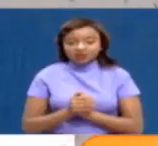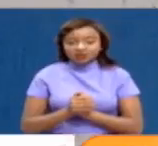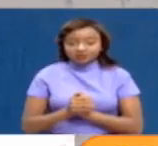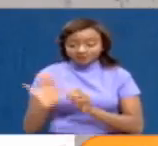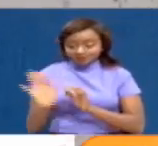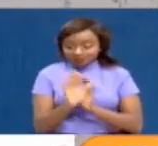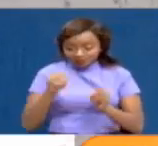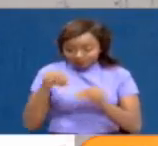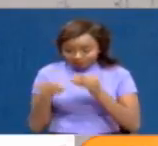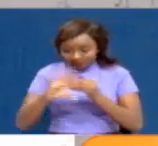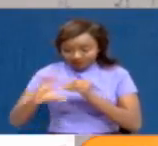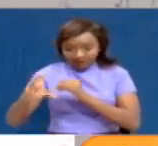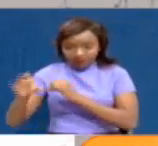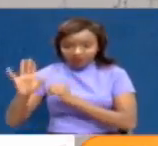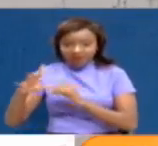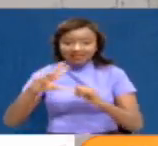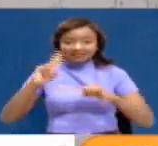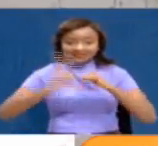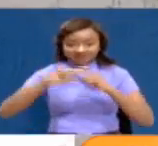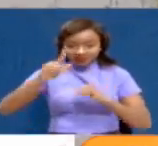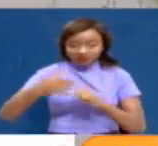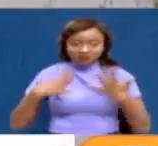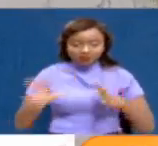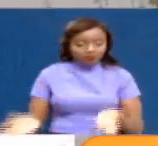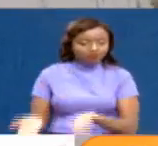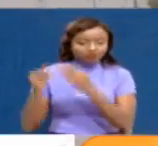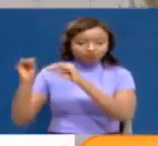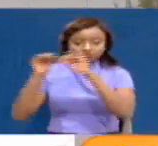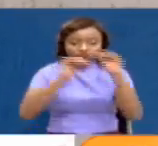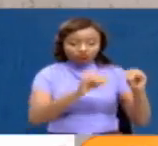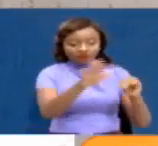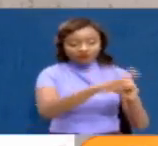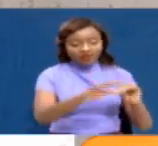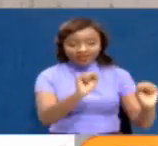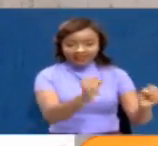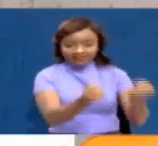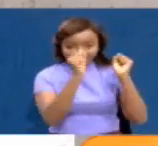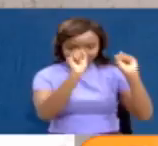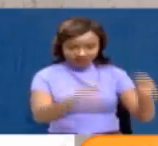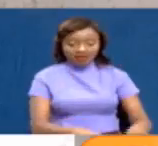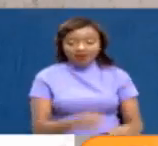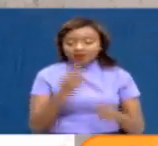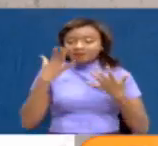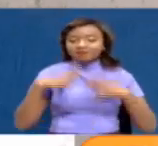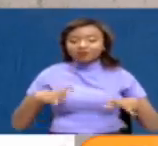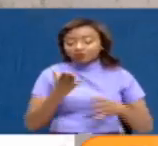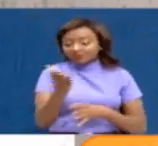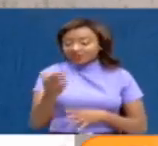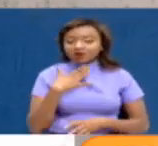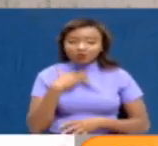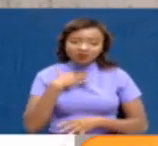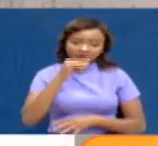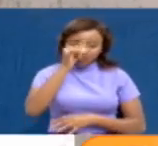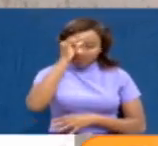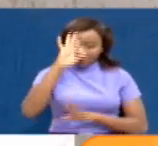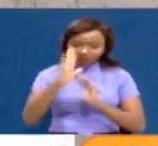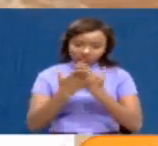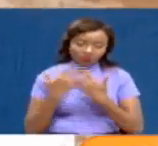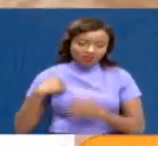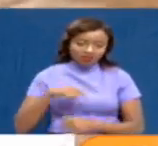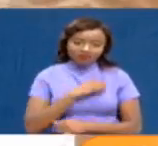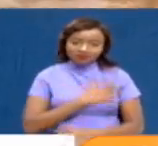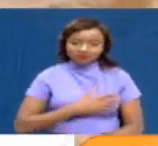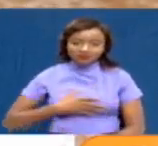ya Busia, zaidi ya watu 7,000 wameondoka makwao kuhamia maeneo salama, wenyeji wakitaka serikali kuwapa msaada wa